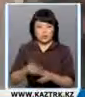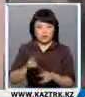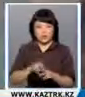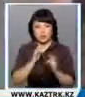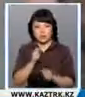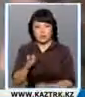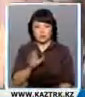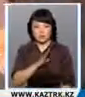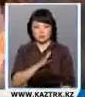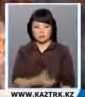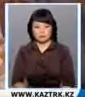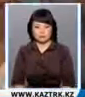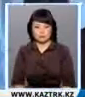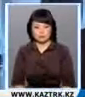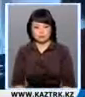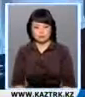етті.